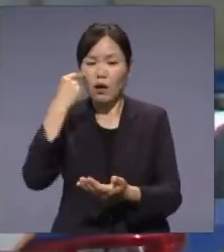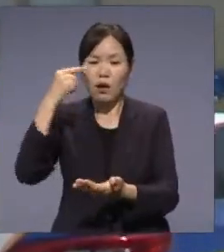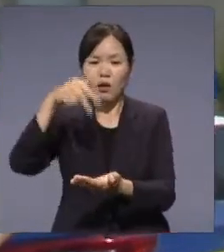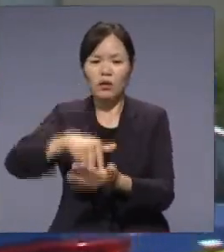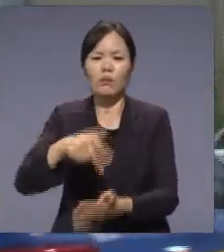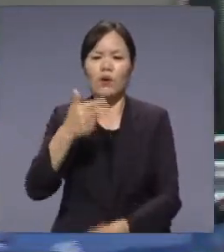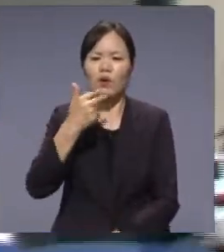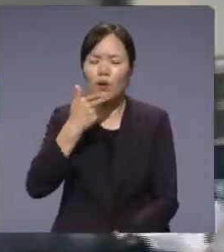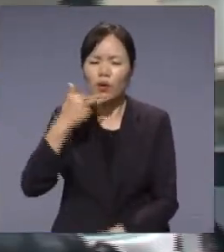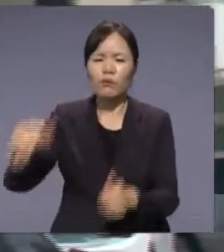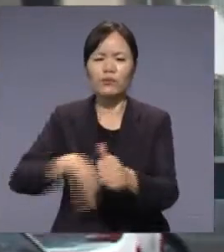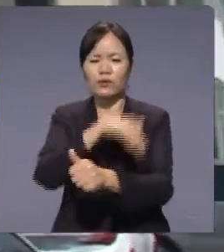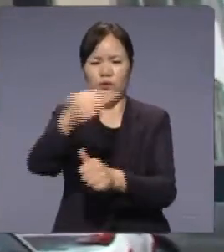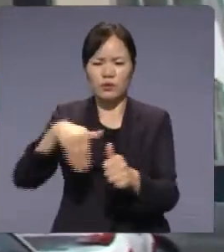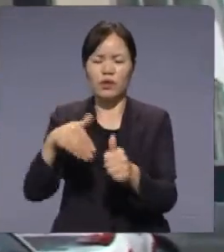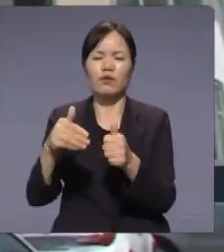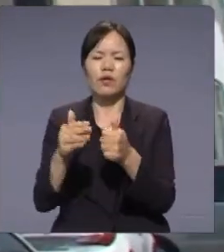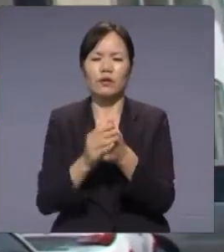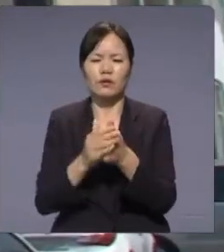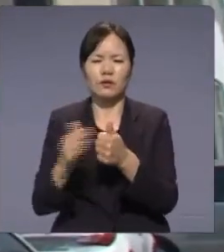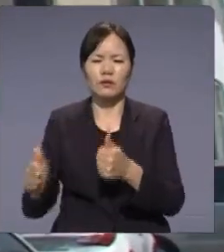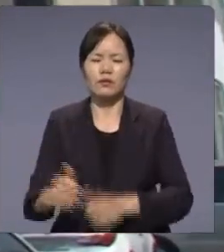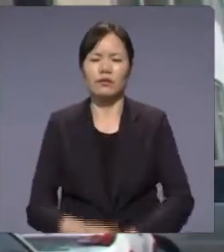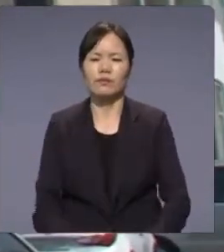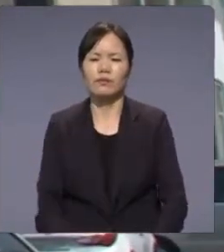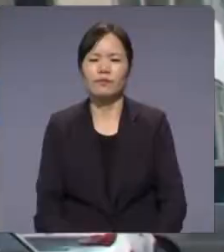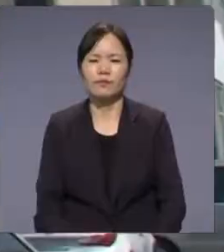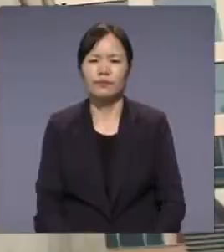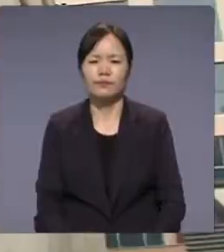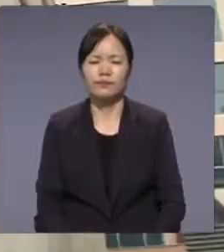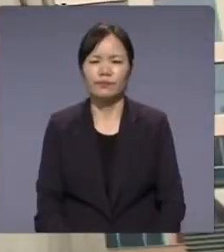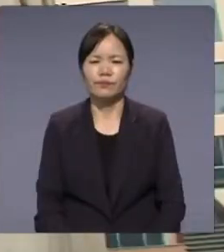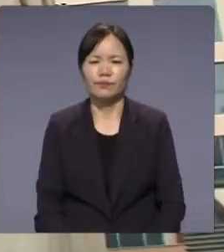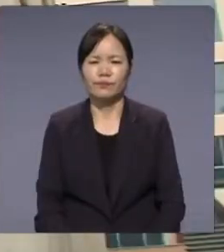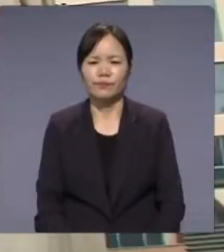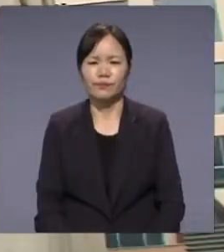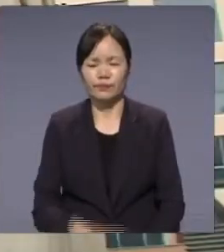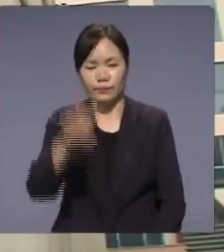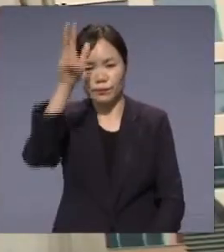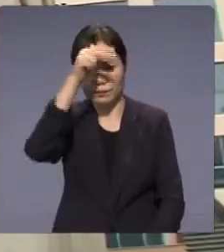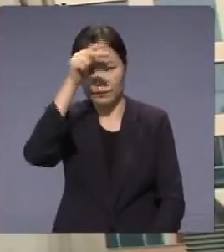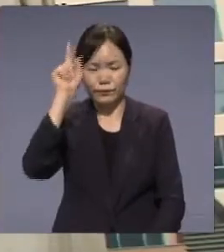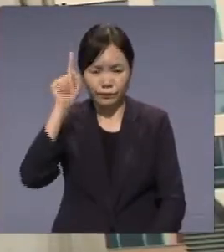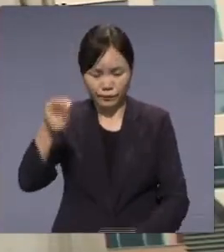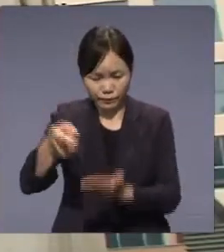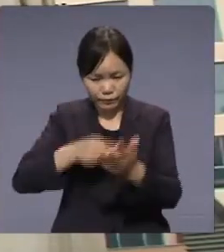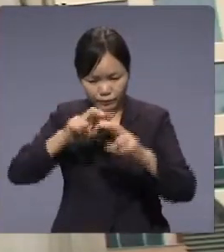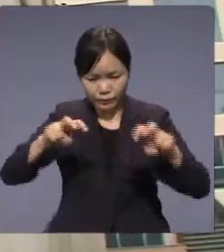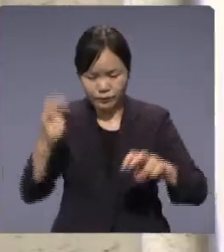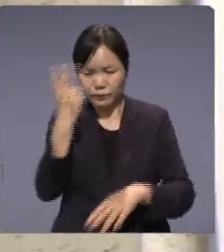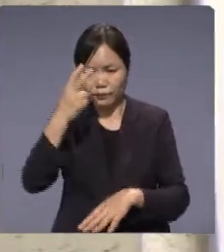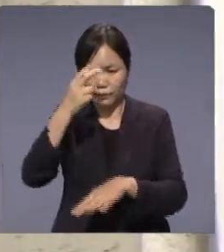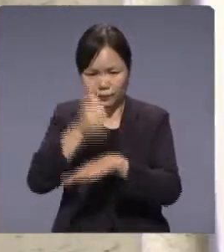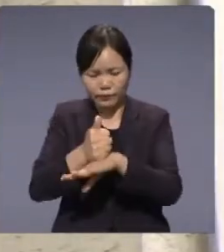전부 안전이 담보가 되지 않는 상황이었고 경찰은 내일 부검 결과를